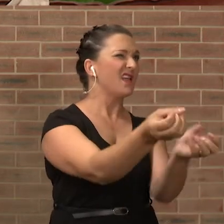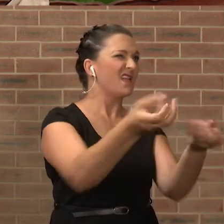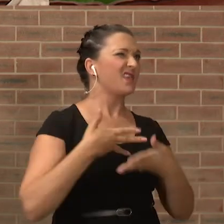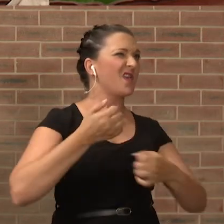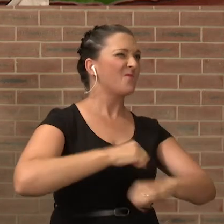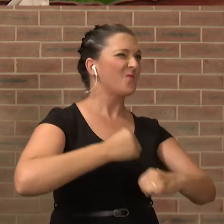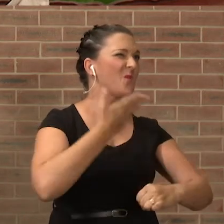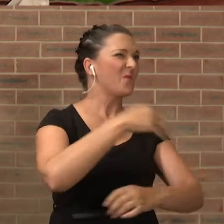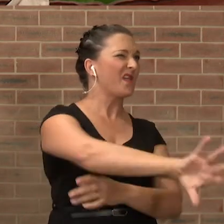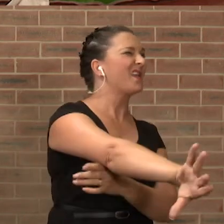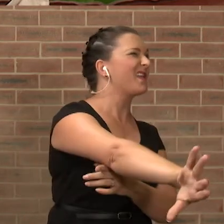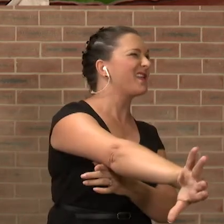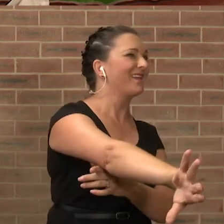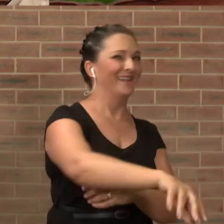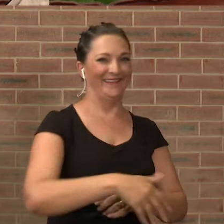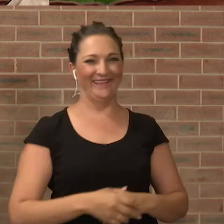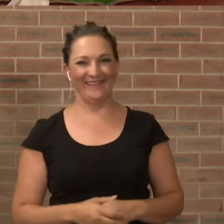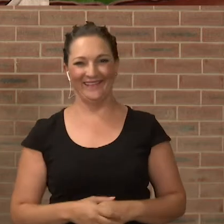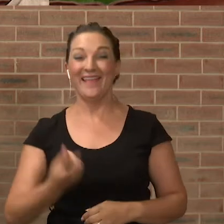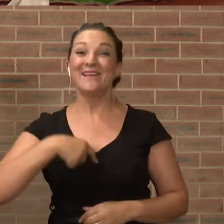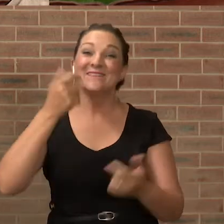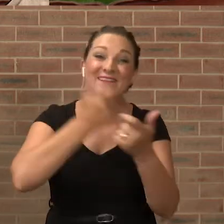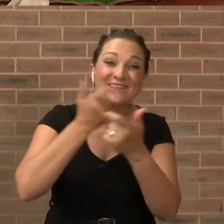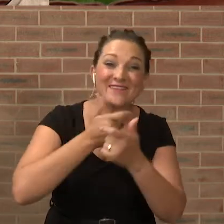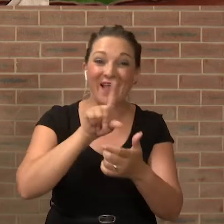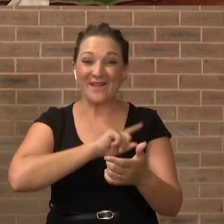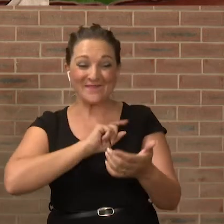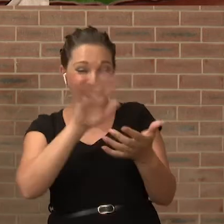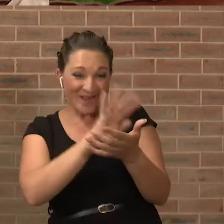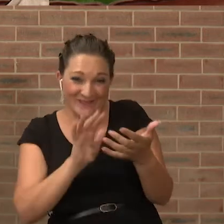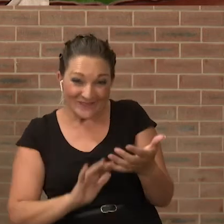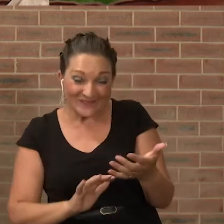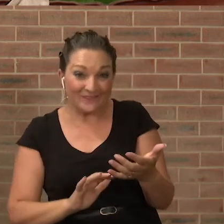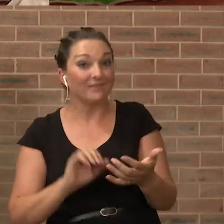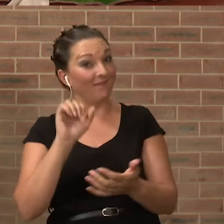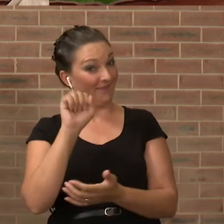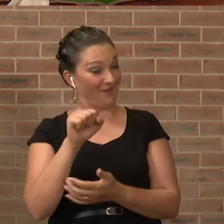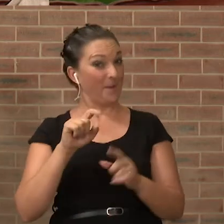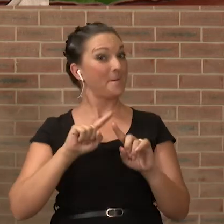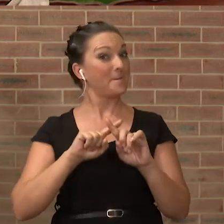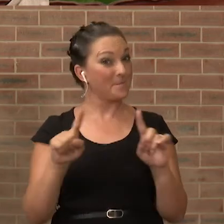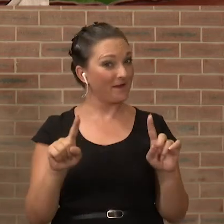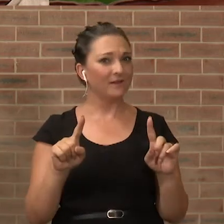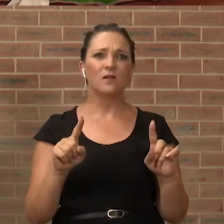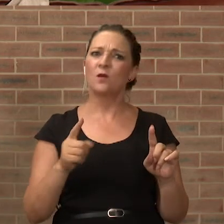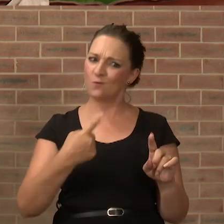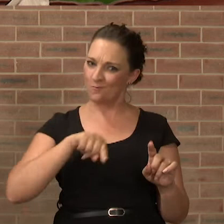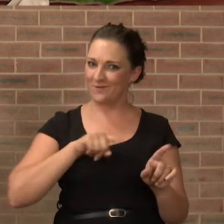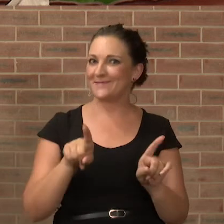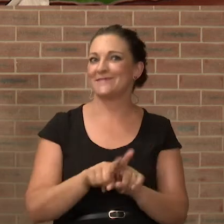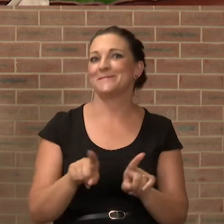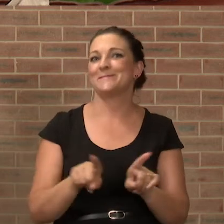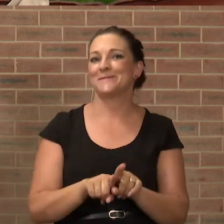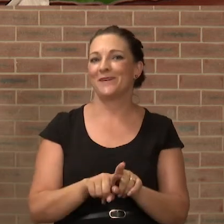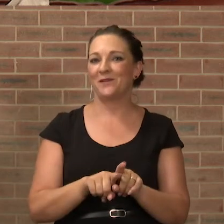gesê, "Jesus, gee asseblief vir my die besem aan." Ons glimlag lekker wanneer ons hierdie storie hoor, maar ons dink